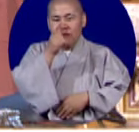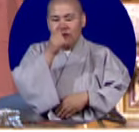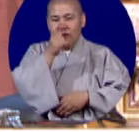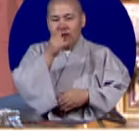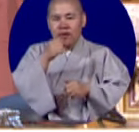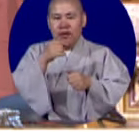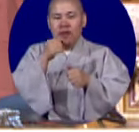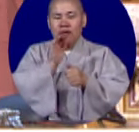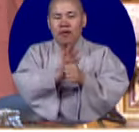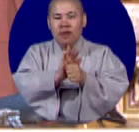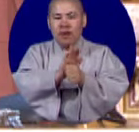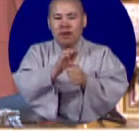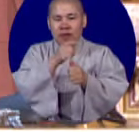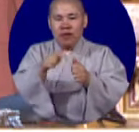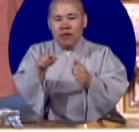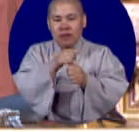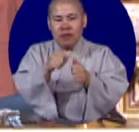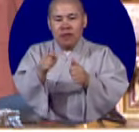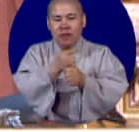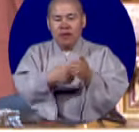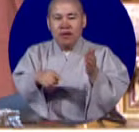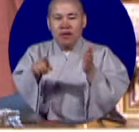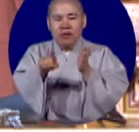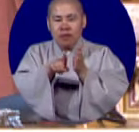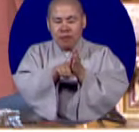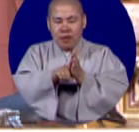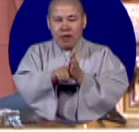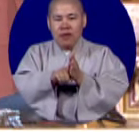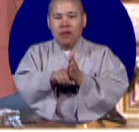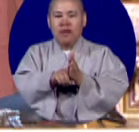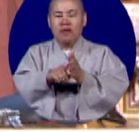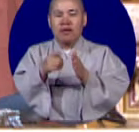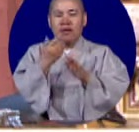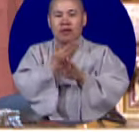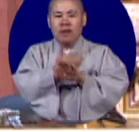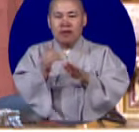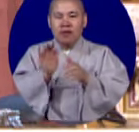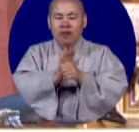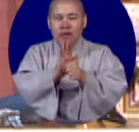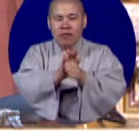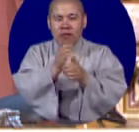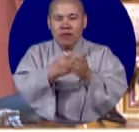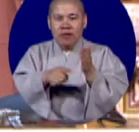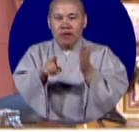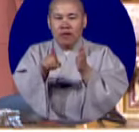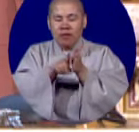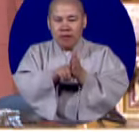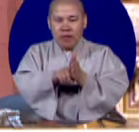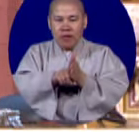중생교화를 위한 지혜예요. 그게 전부 그게 이타행입니다. 그래서 이제 반야바라밀 이후부터는